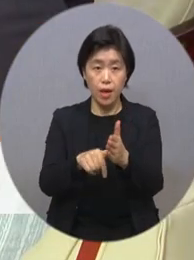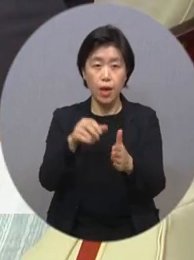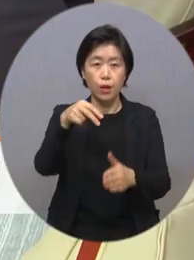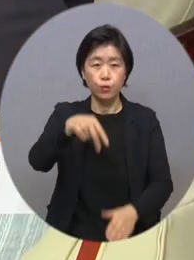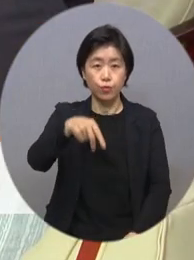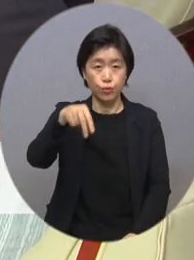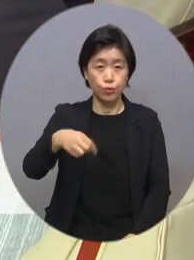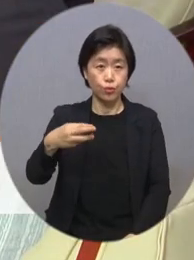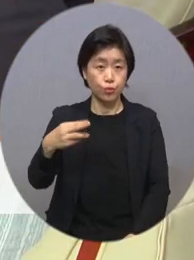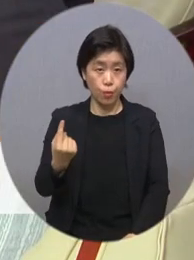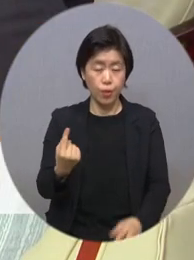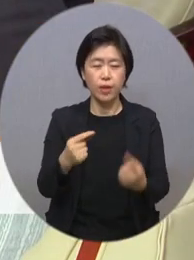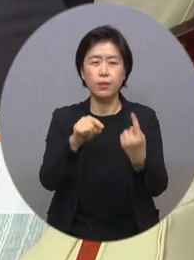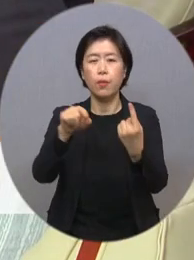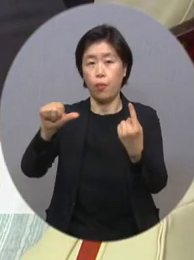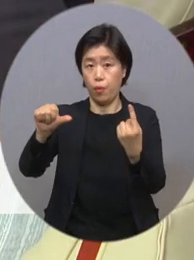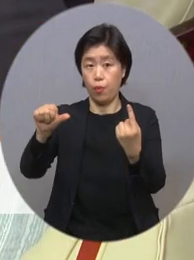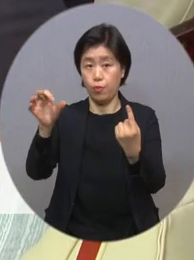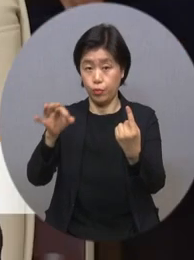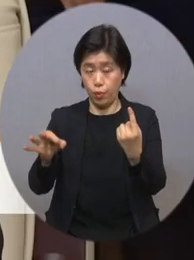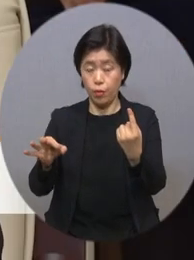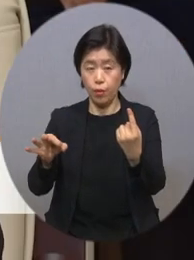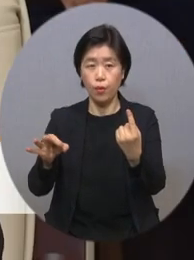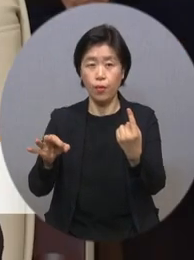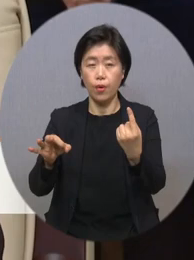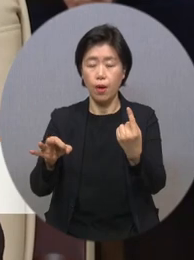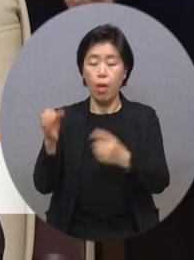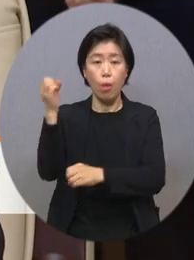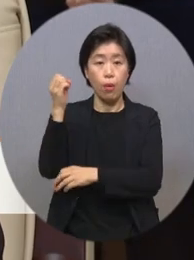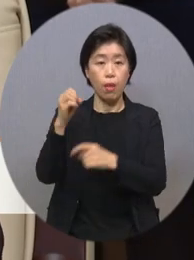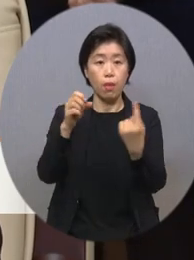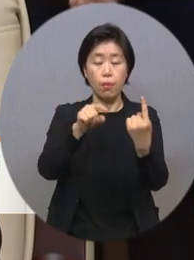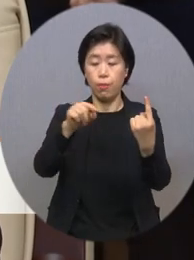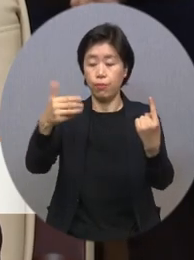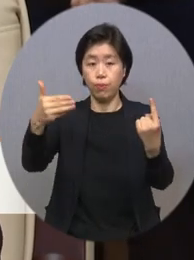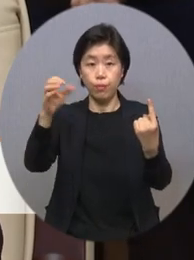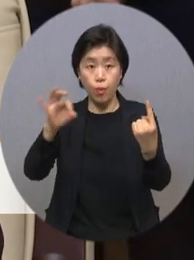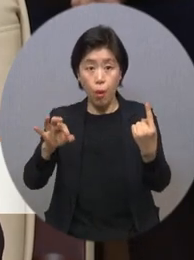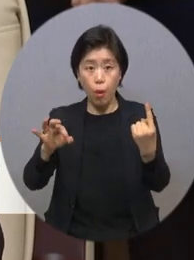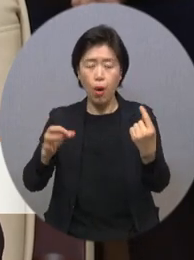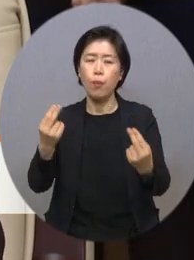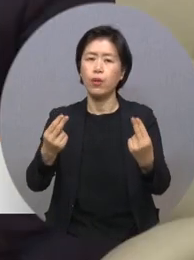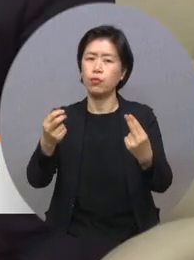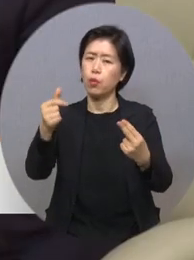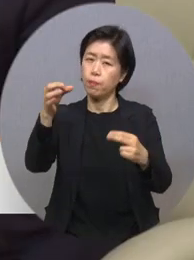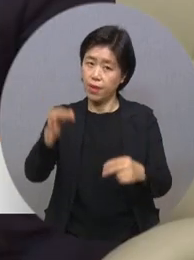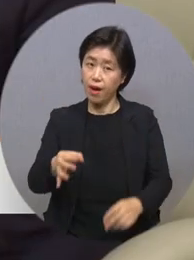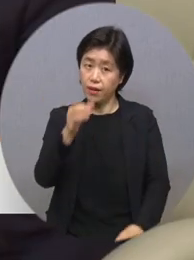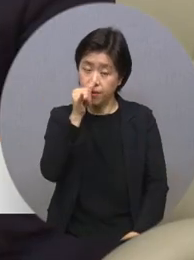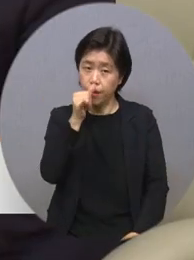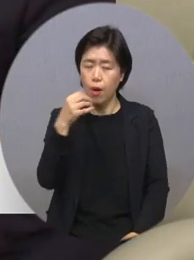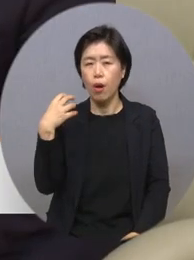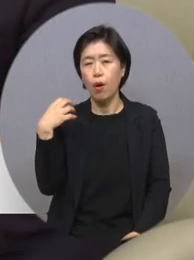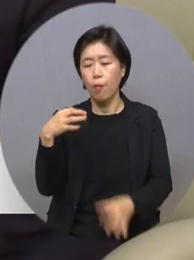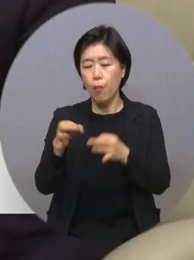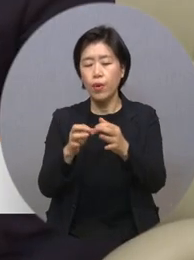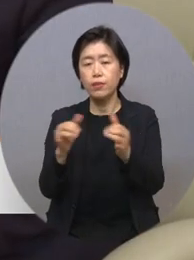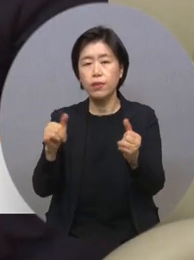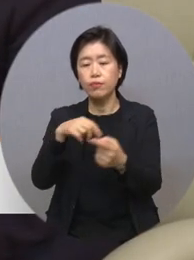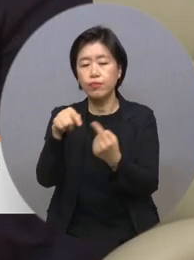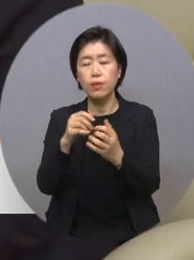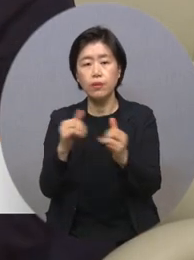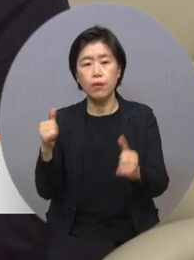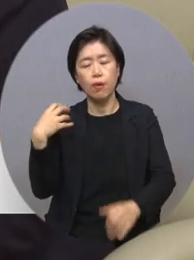1.5%로 기존 1.9%보다 낮아 소상공인의 수수료 부담을 줄여주고 시스템 또한 민간